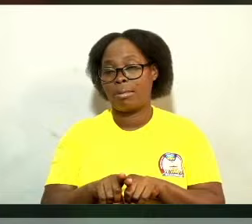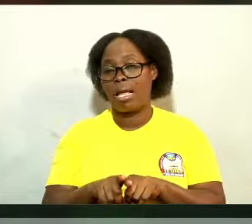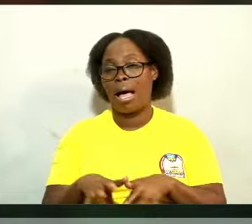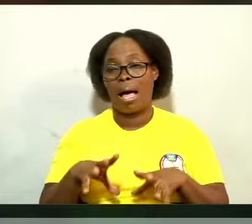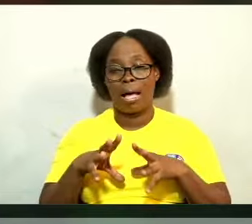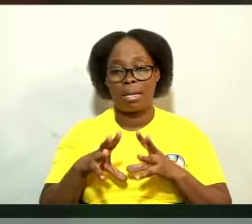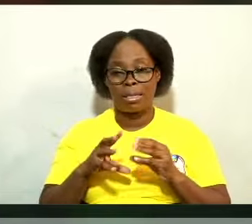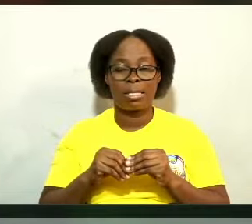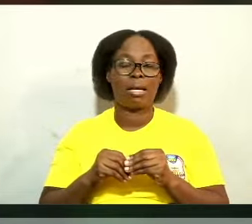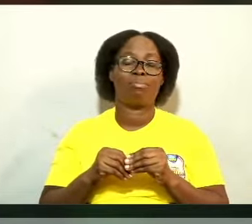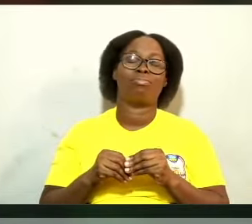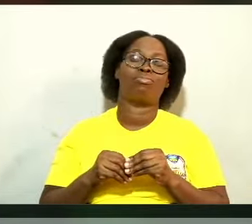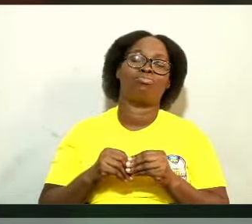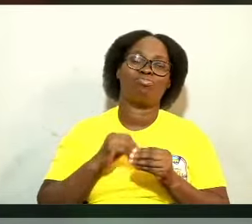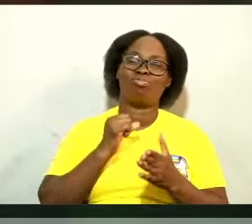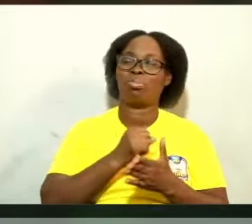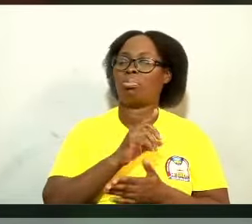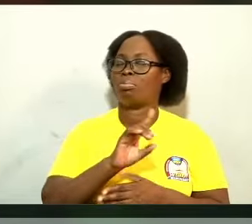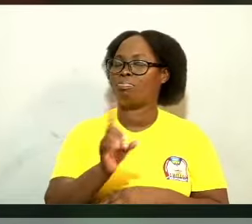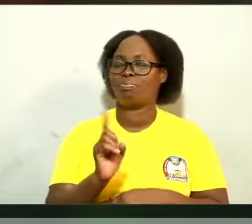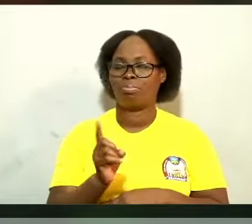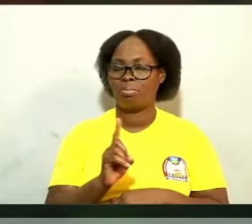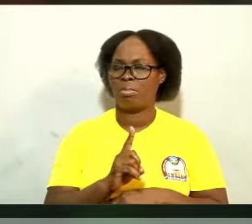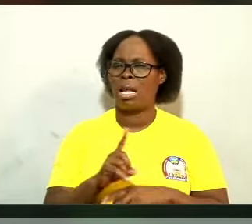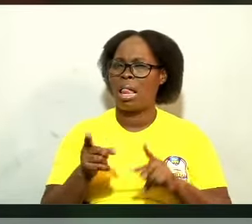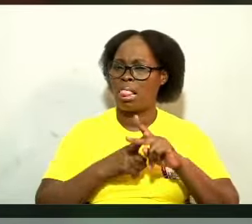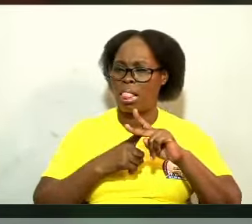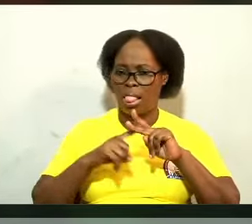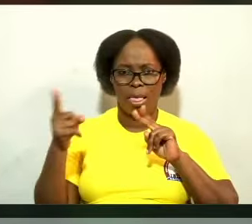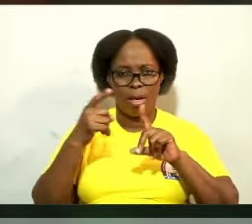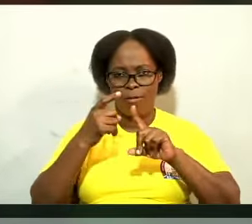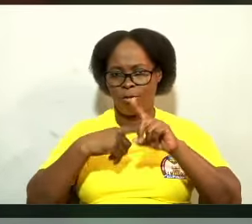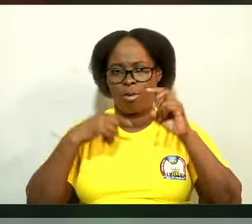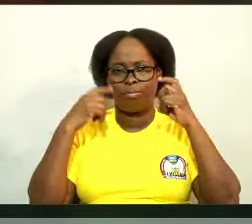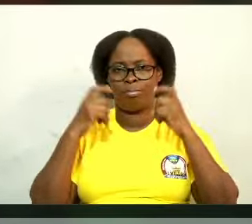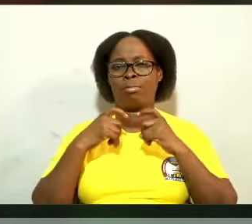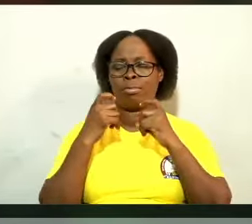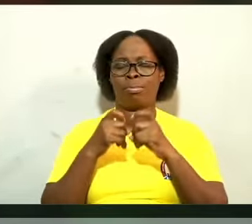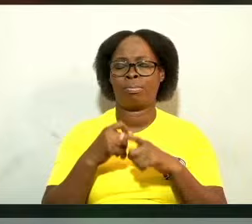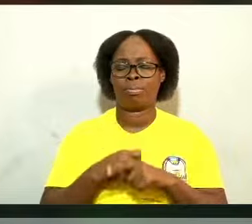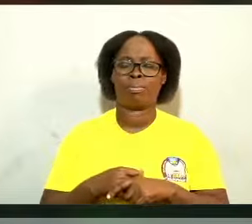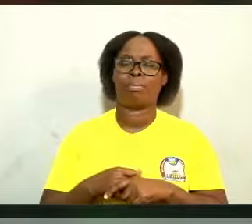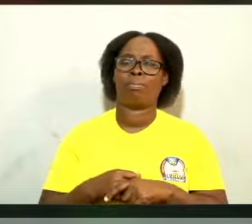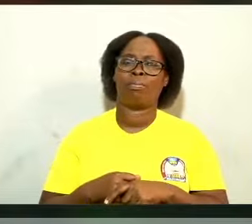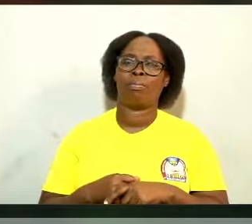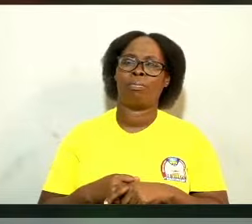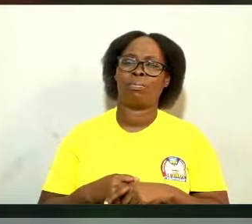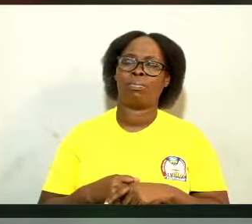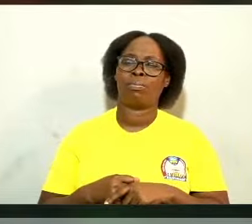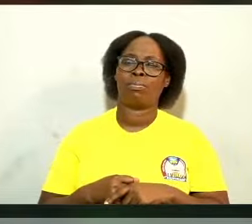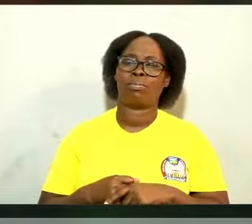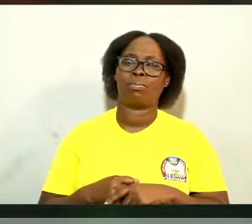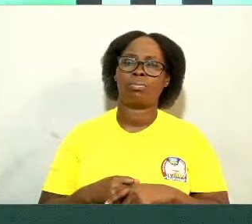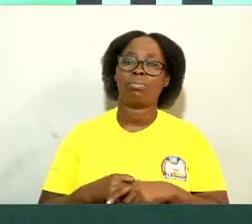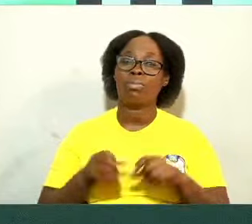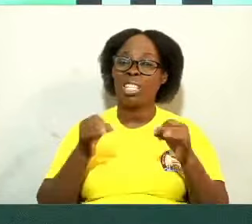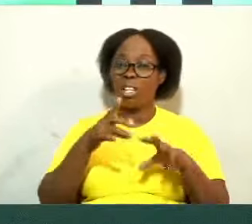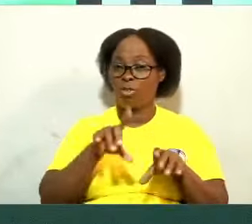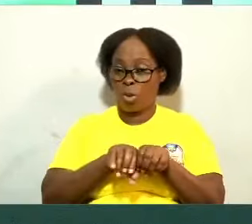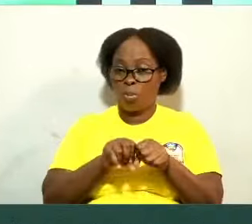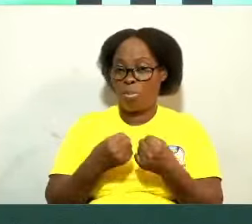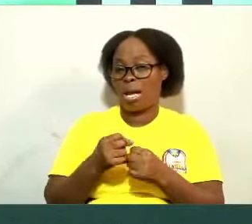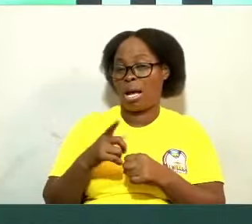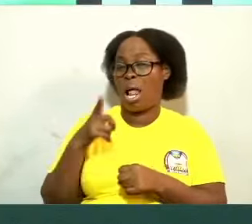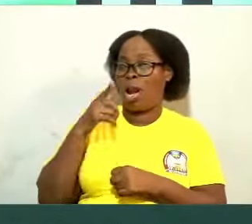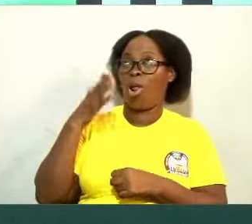yake. Anataka mtoke. Mtoke. Mtoke. Kama ulikuwa unavunja amri za